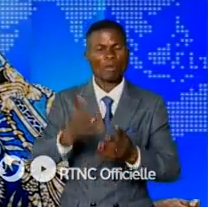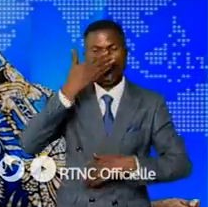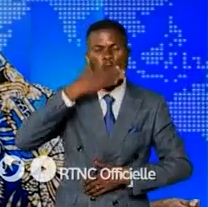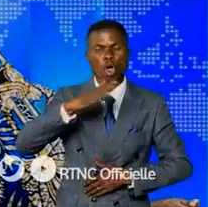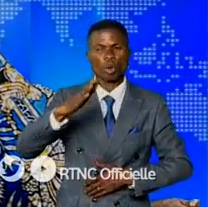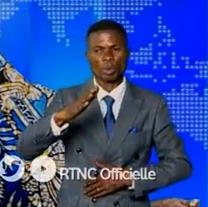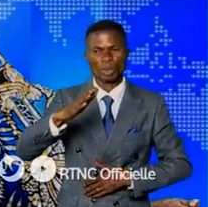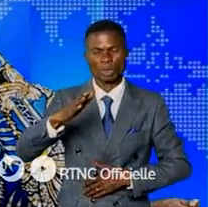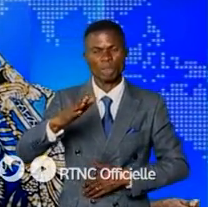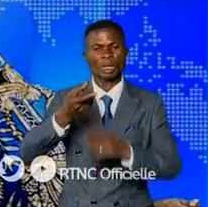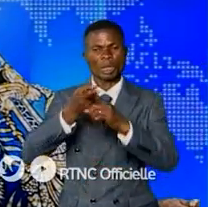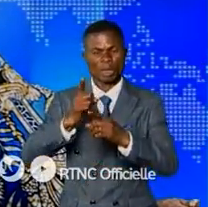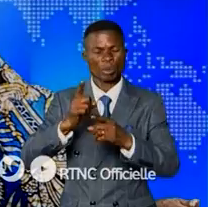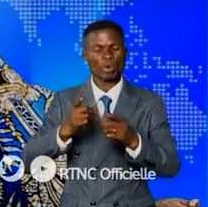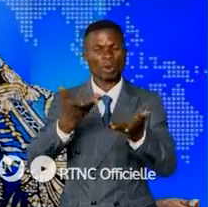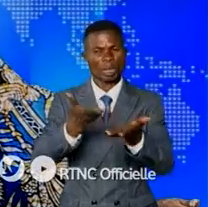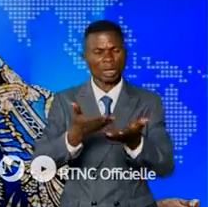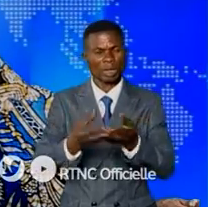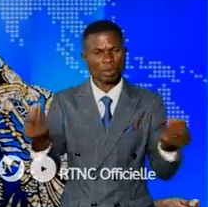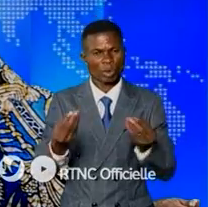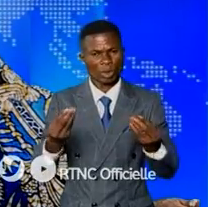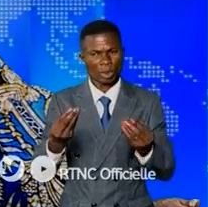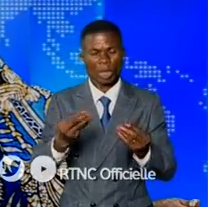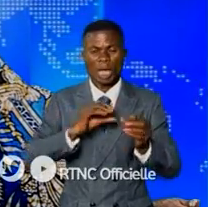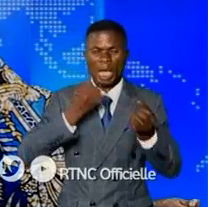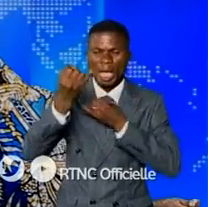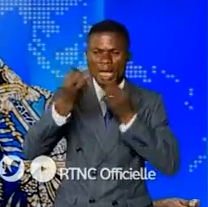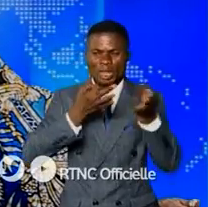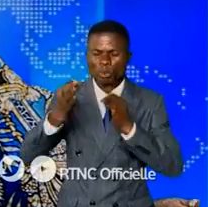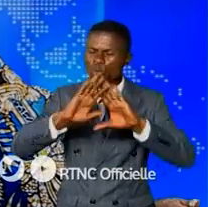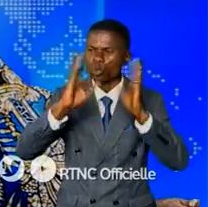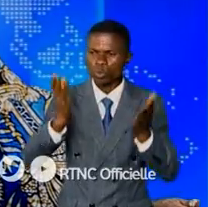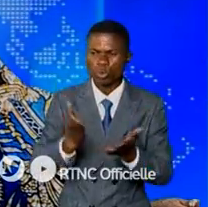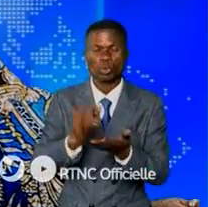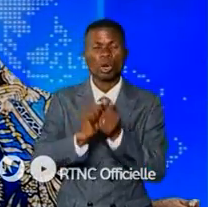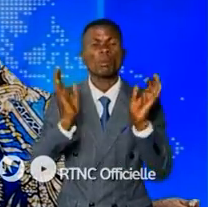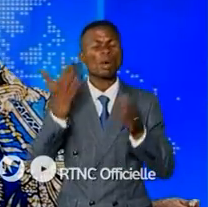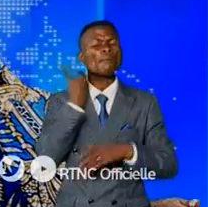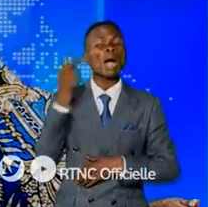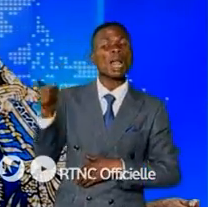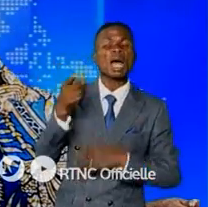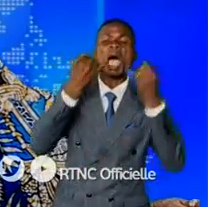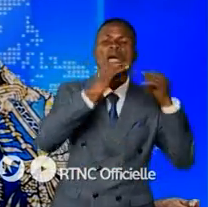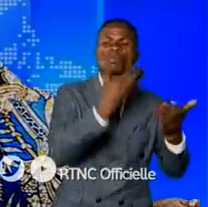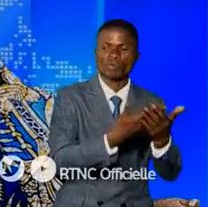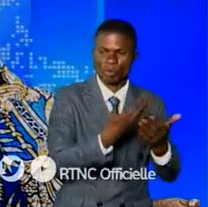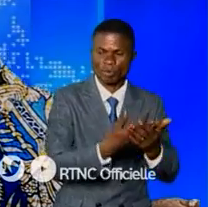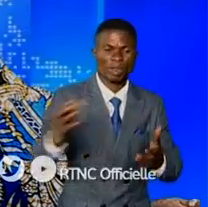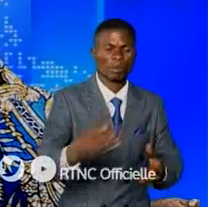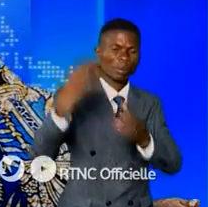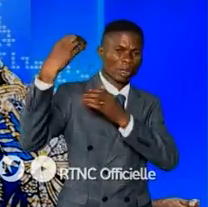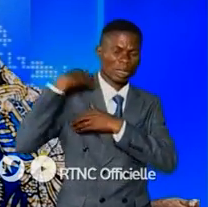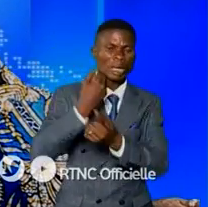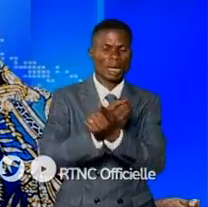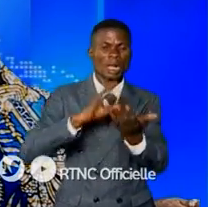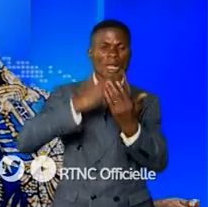vos ressorts respectifs afin de communiquer tous les cas suspects pour une prise en charge effective. Et puis, respecter